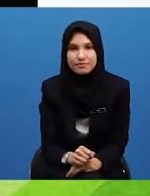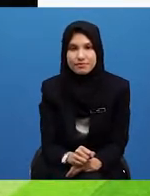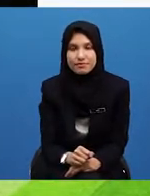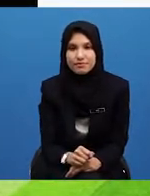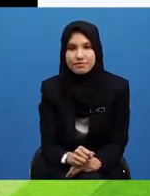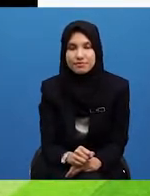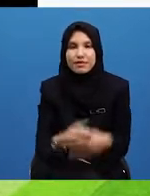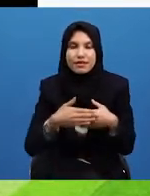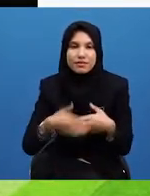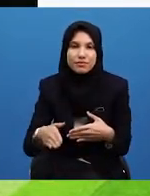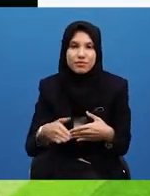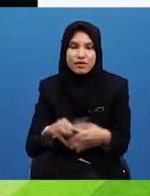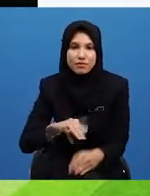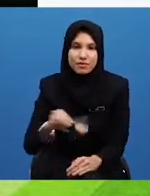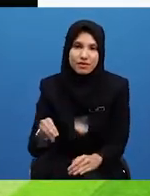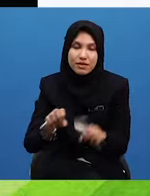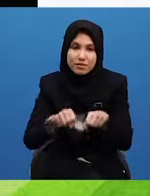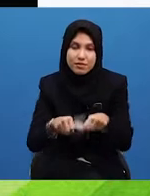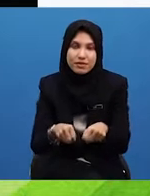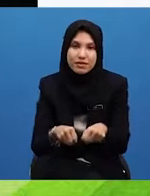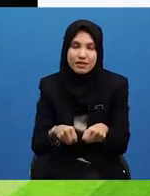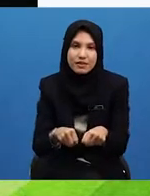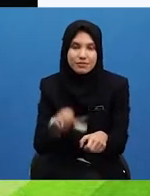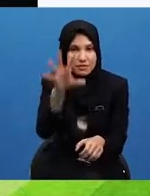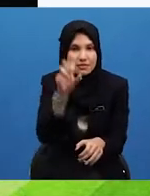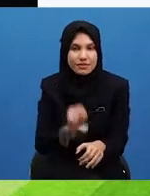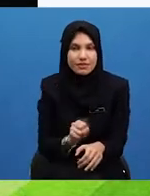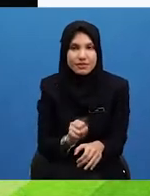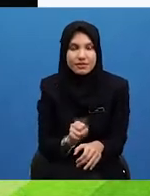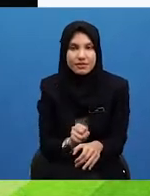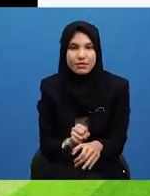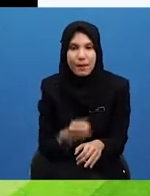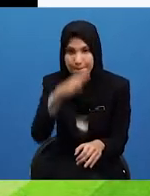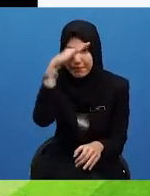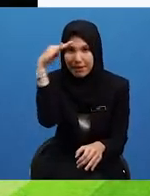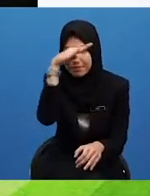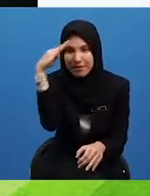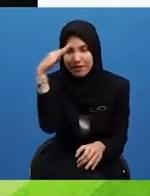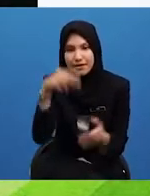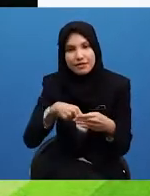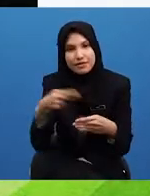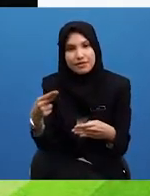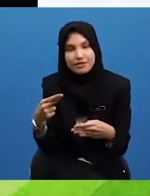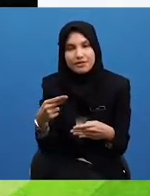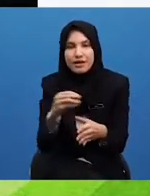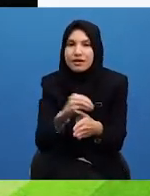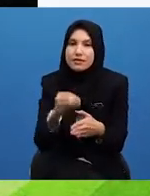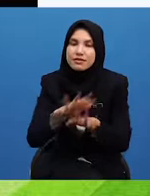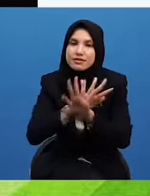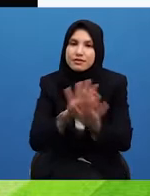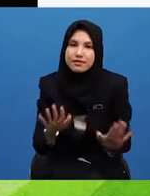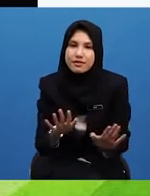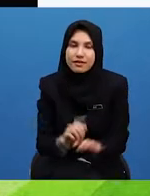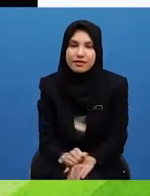kemudian murid mulihlah merekrut sama ada bayang-bayang akan terhasil atau tidak